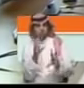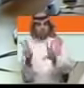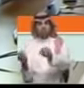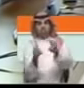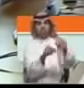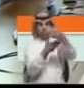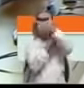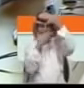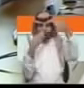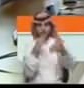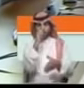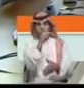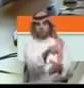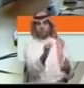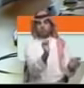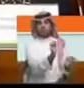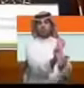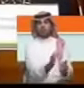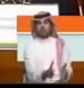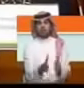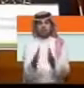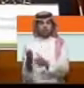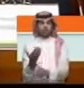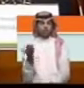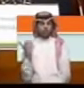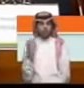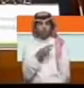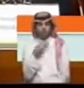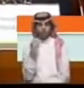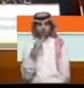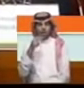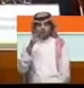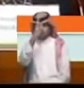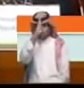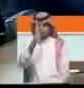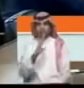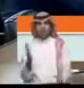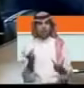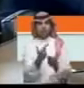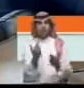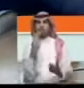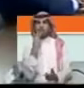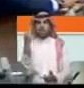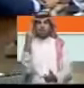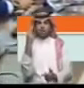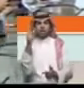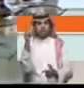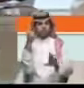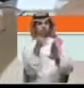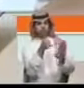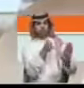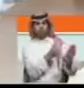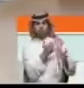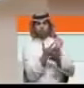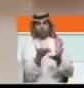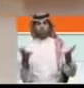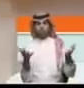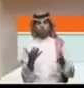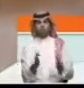الإرهابية. وأحصت السلطات المحلية منذ 2 يناير بنحو 200 اعتداء و43 مدينة في